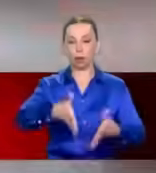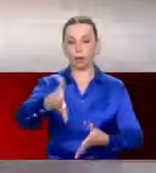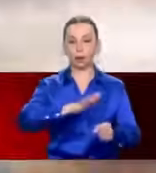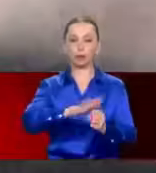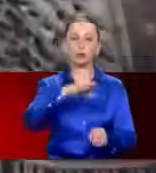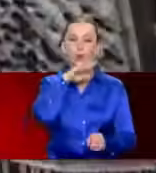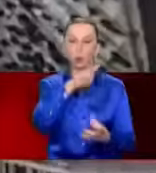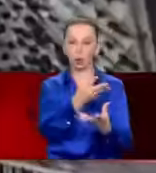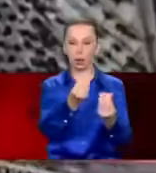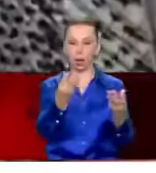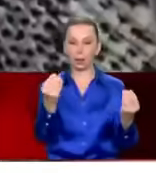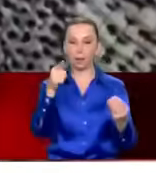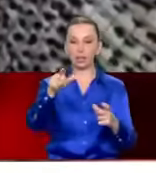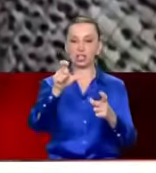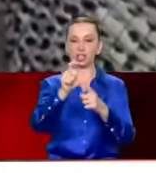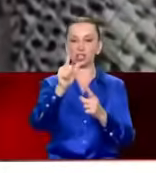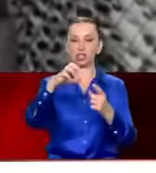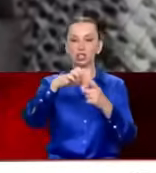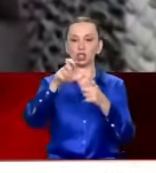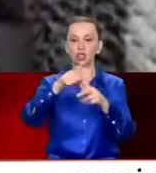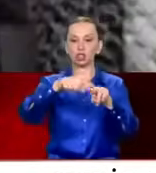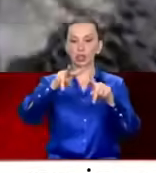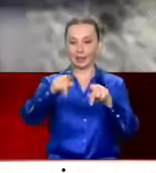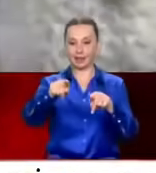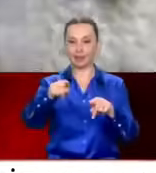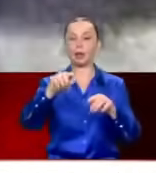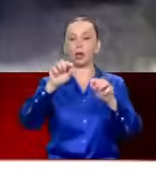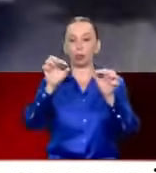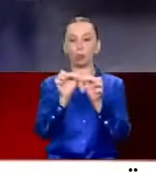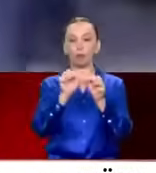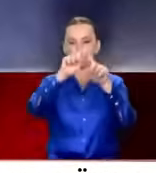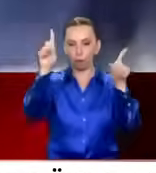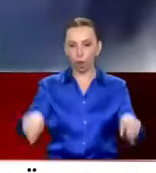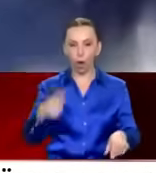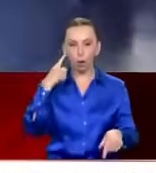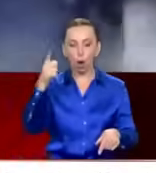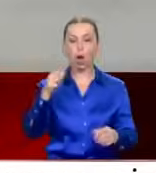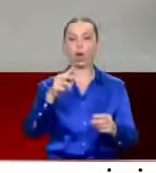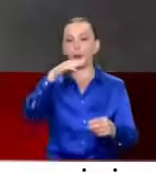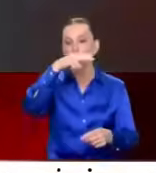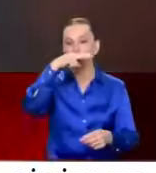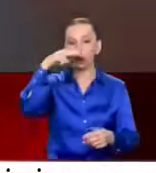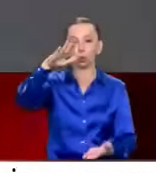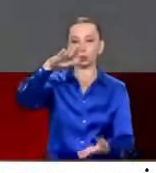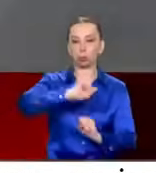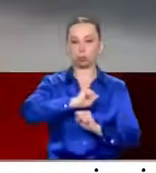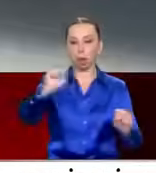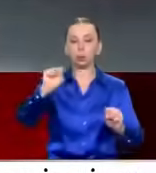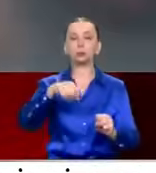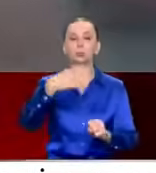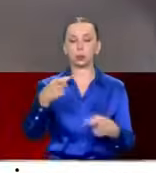olduğu saatte Şırdancı'da sanayi tipi tüp patladı. Ortalık savaş alanına döndü.